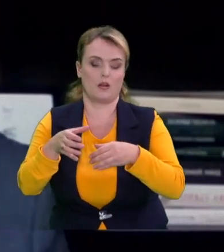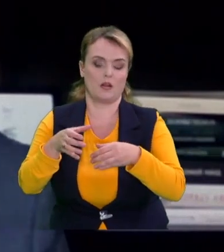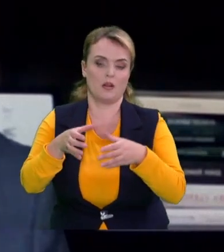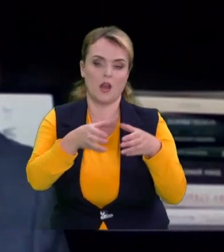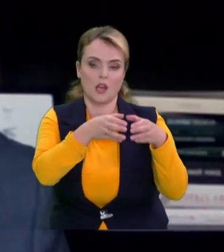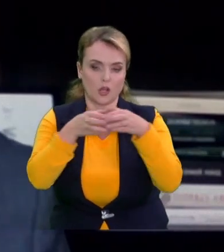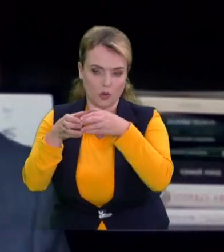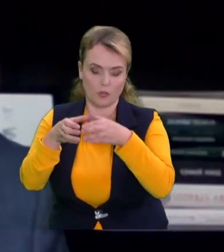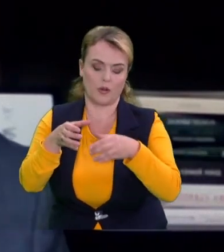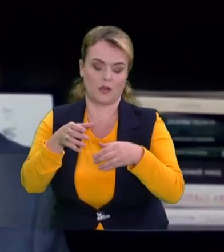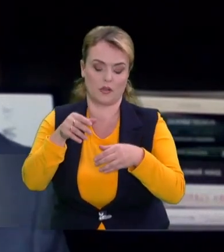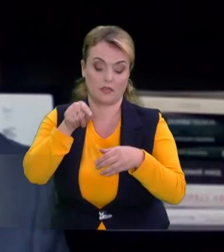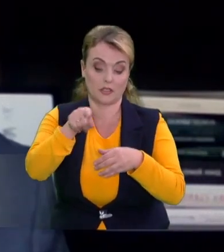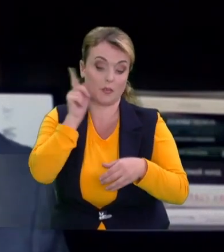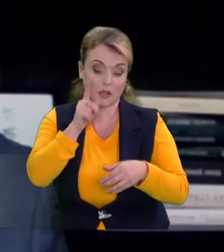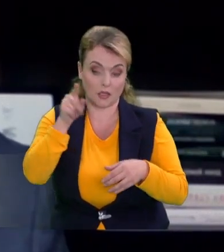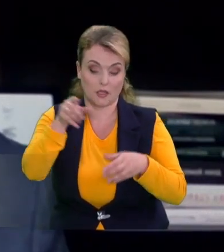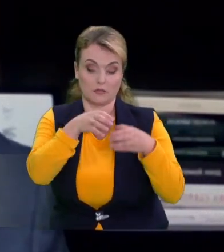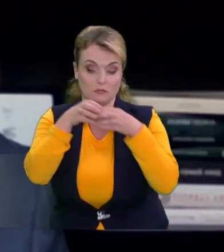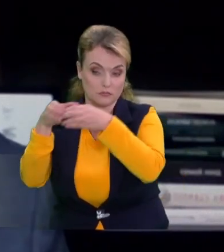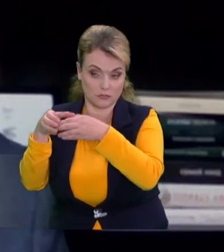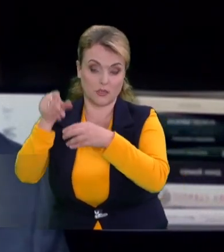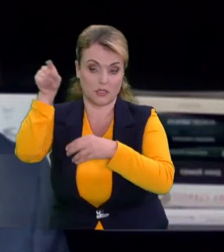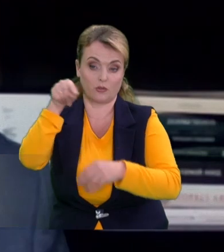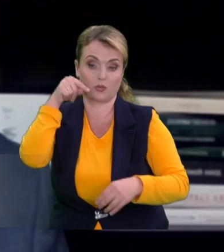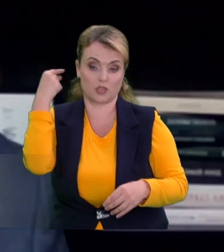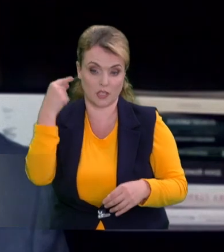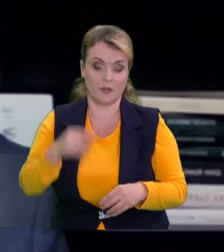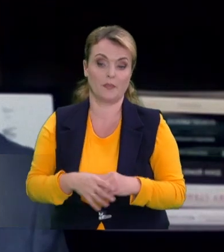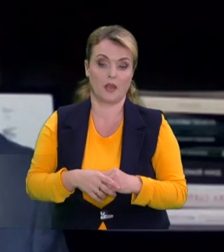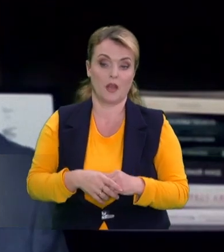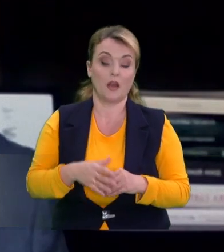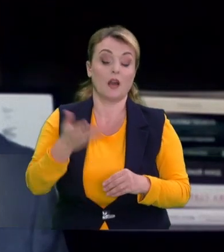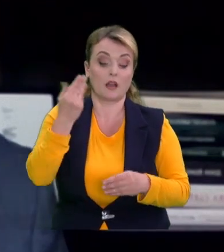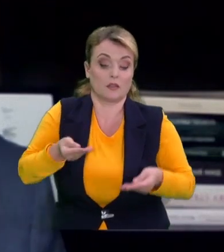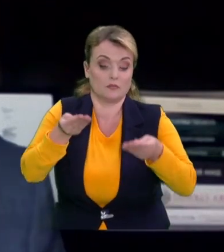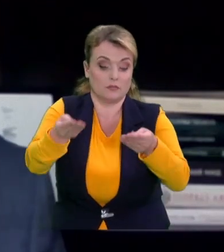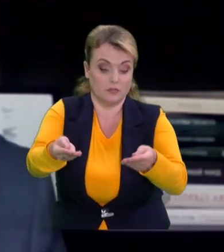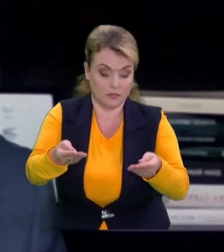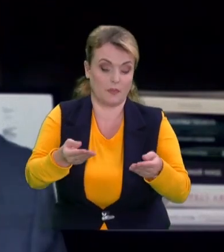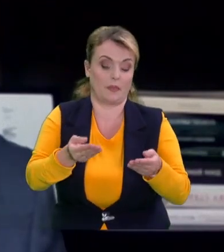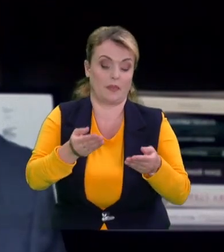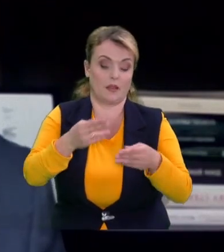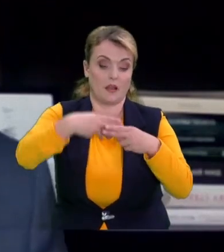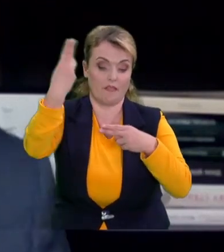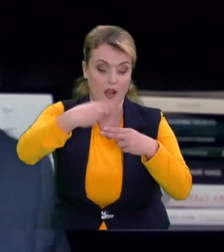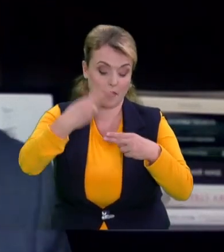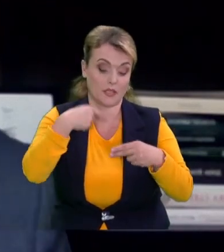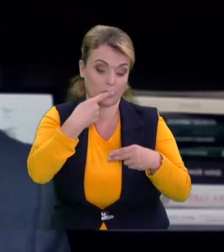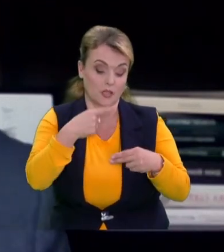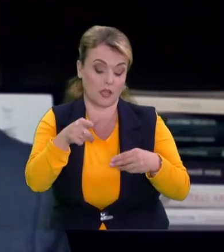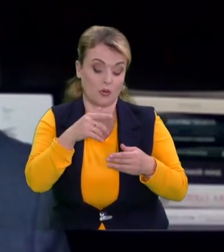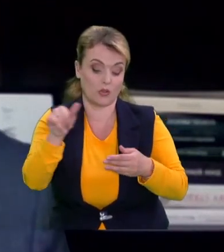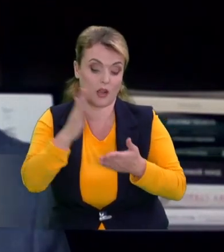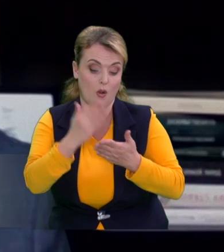ONG-ul Eurasia, care avea programul Cunoaște Rusia. Fiindcă ei prezentau acest program drept unul cultural, tinerii